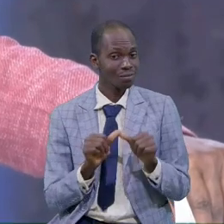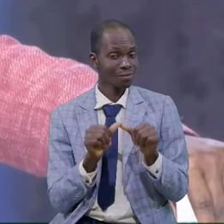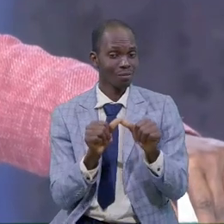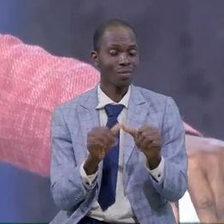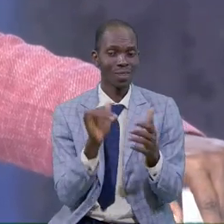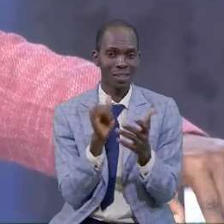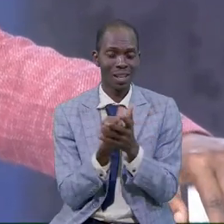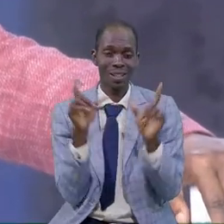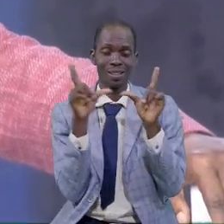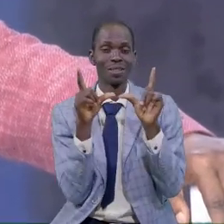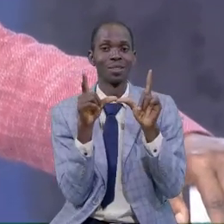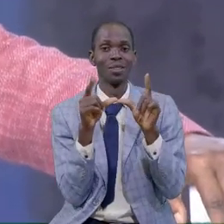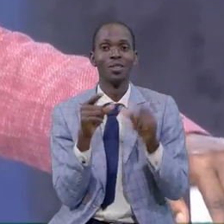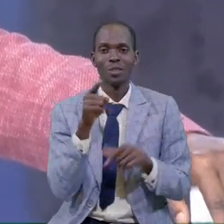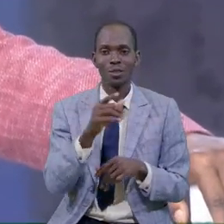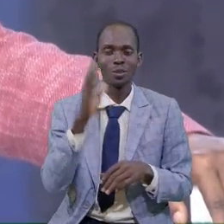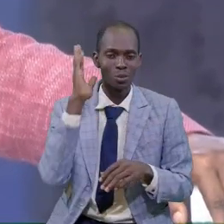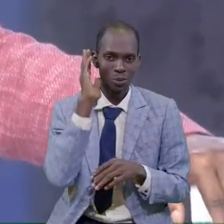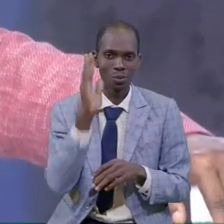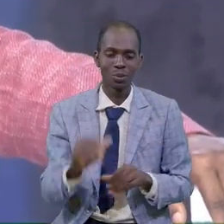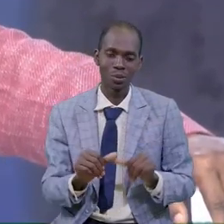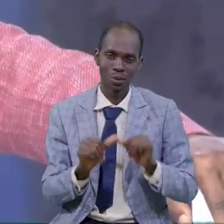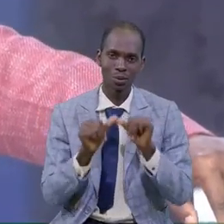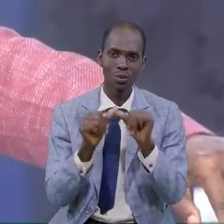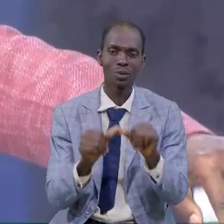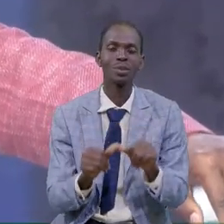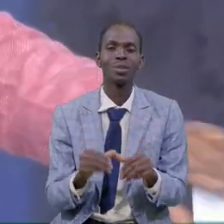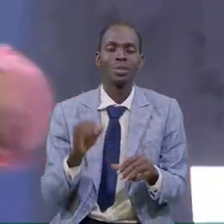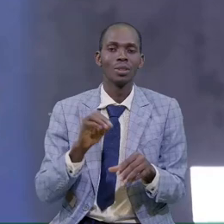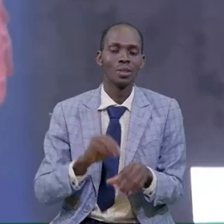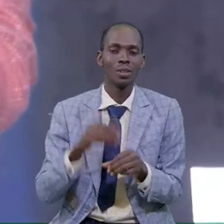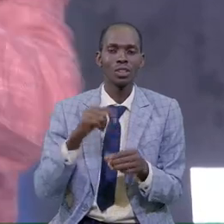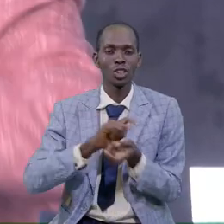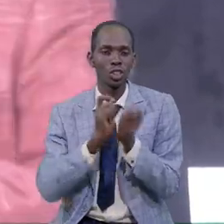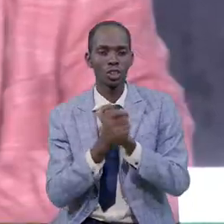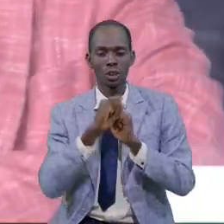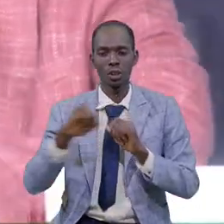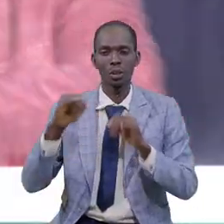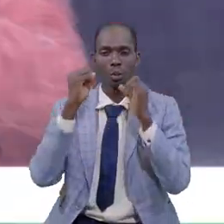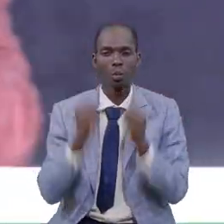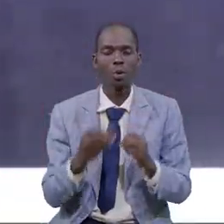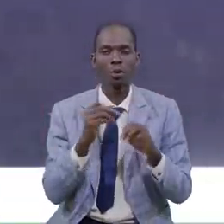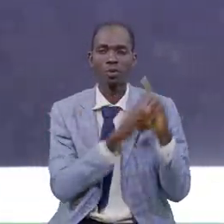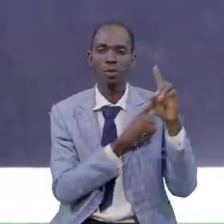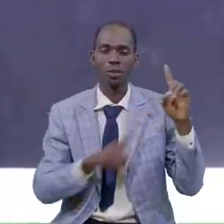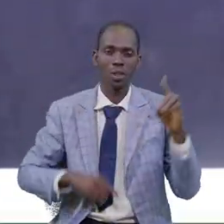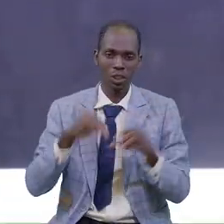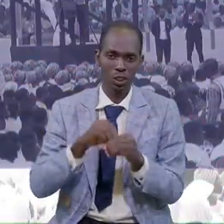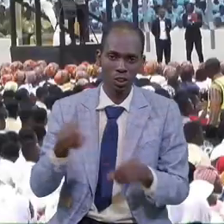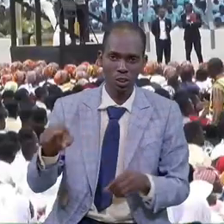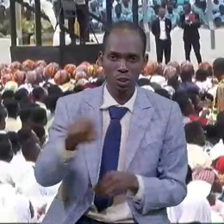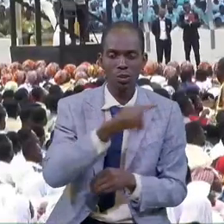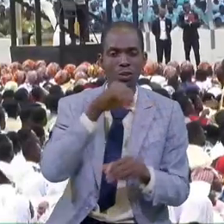Maintenez ce tempo. Vous allez maintenir le pouvoir du changement du Seigneur qui est en toi au nom